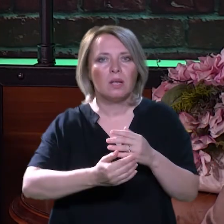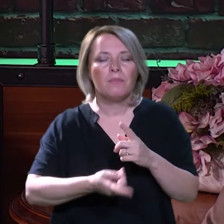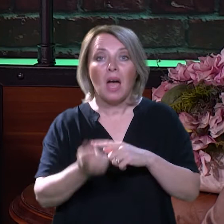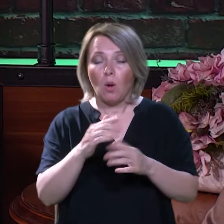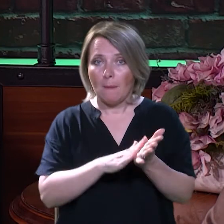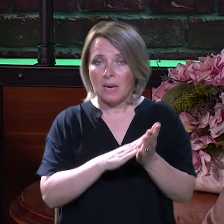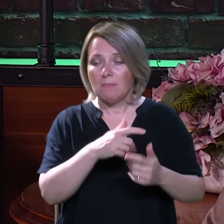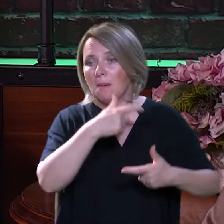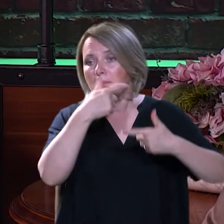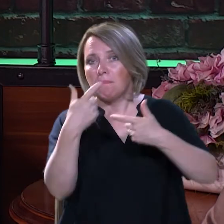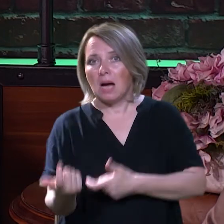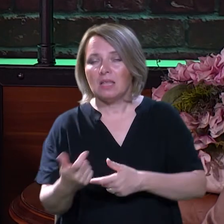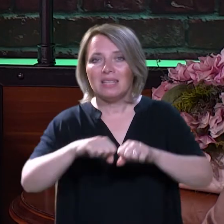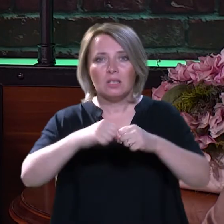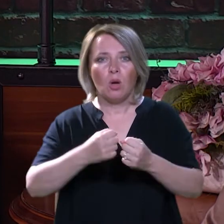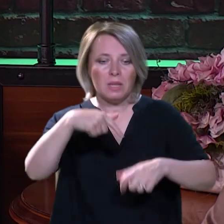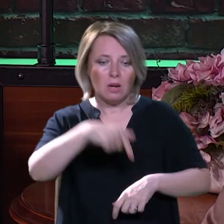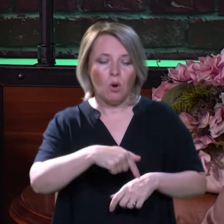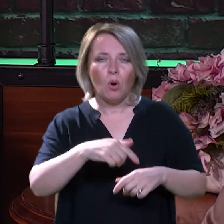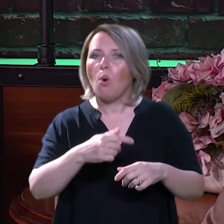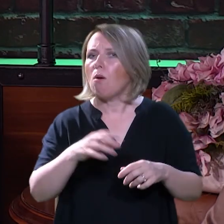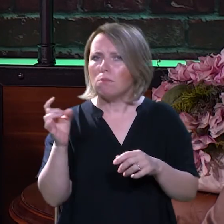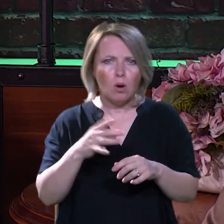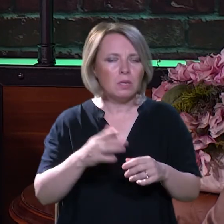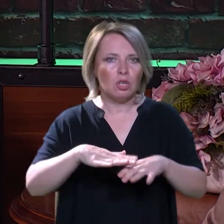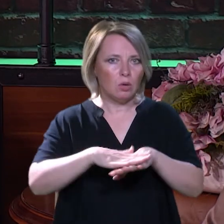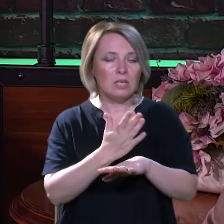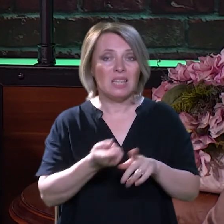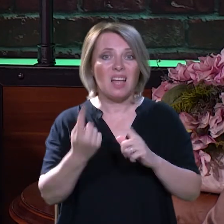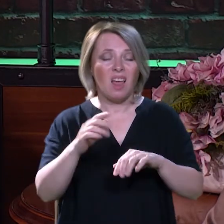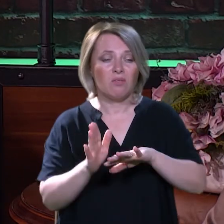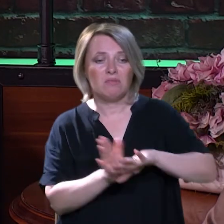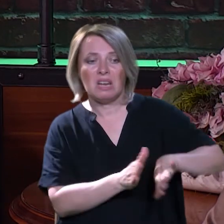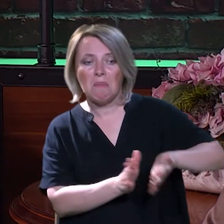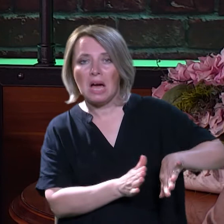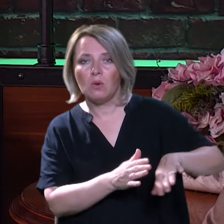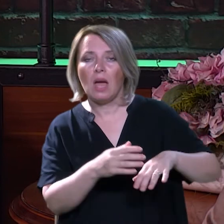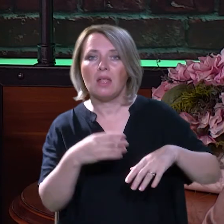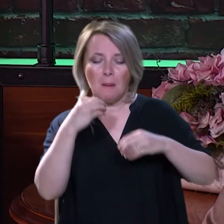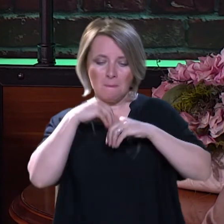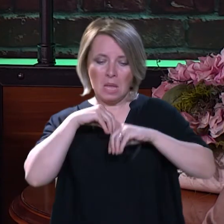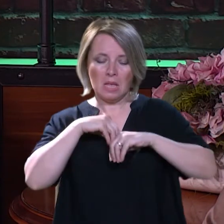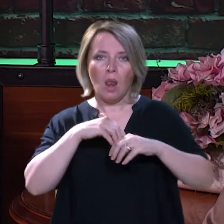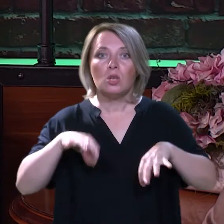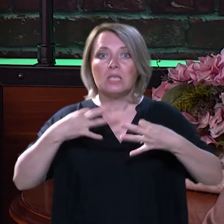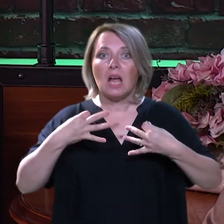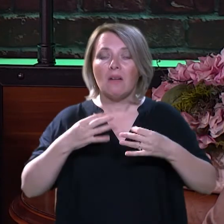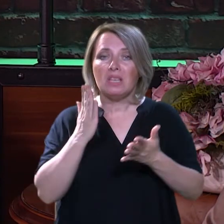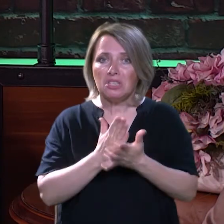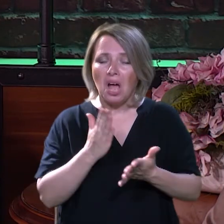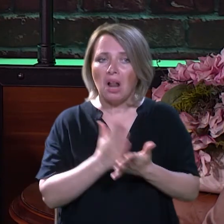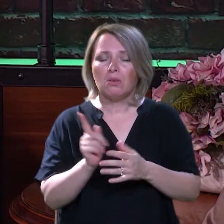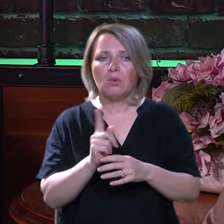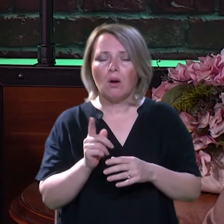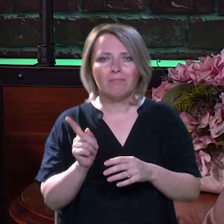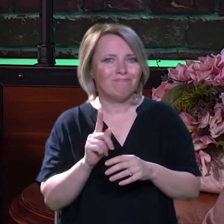nogu, bolit će vas odmah i odmah ne možete stati na nju. Ali ako zanemarujete svoje mentalno zdravlje i ako ste stalno kronično izloženi visokim